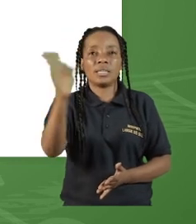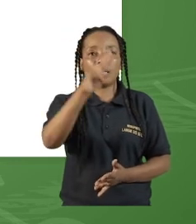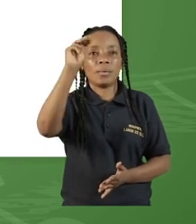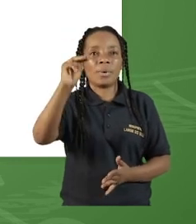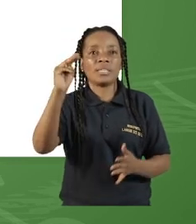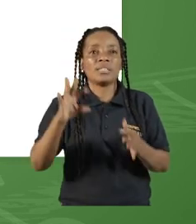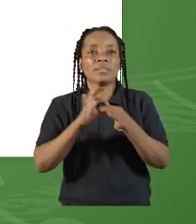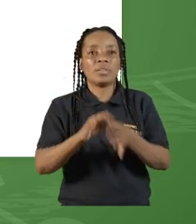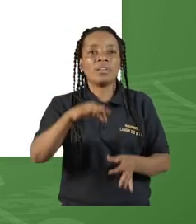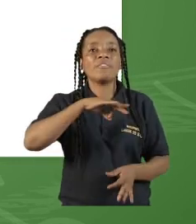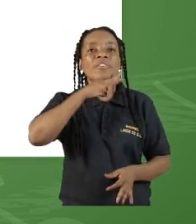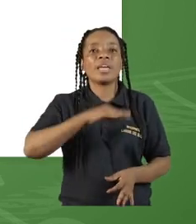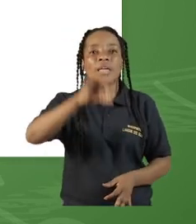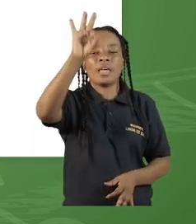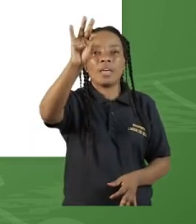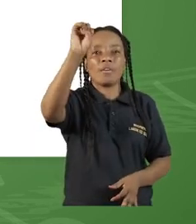Fe3O4.